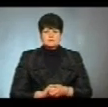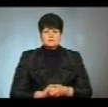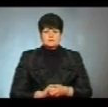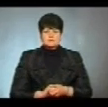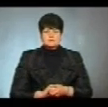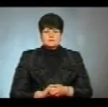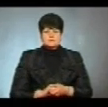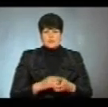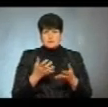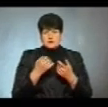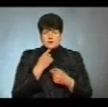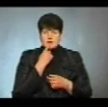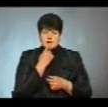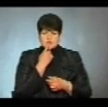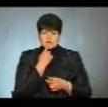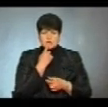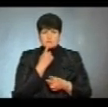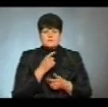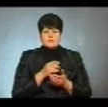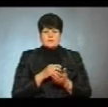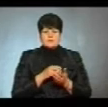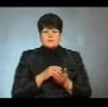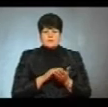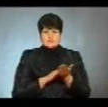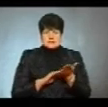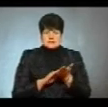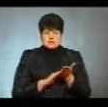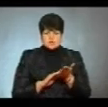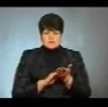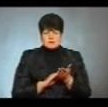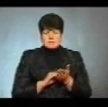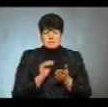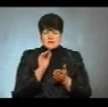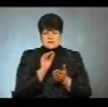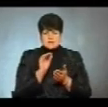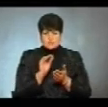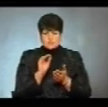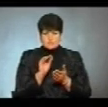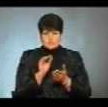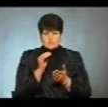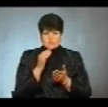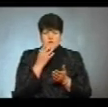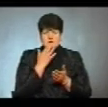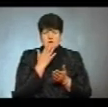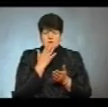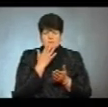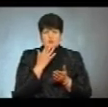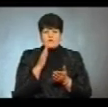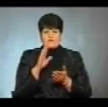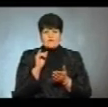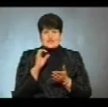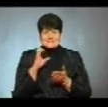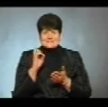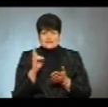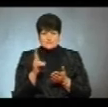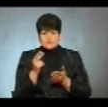Беруть яєчко, витираємо його, знежирюємо і писачком, розігріваємо віск над свічечкою і